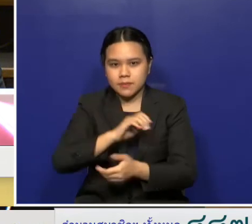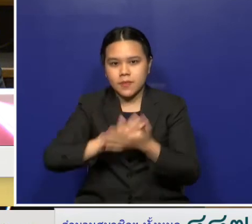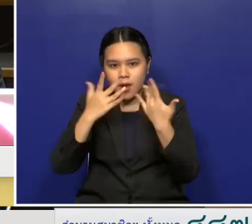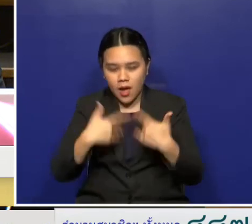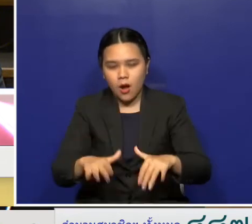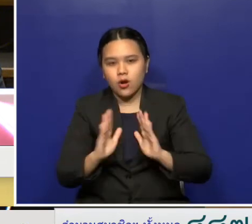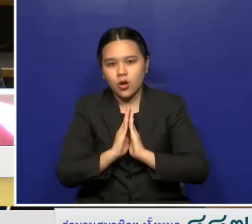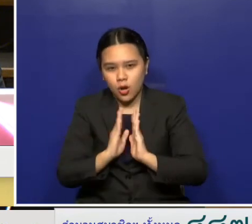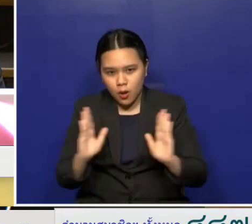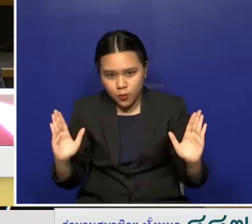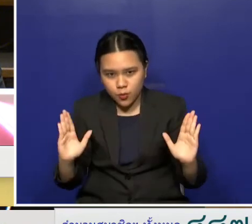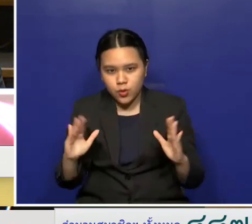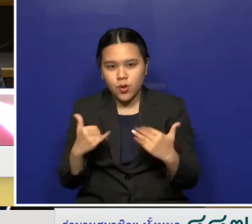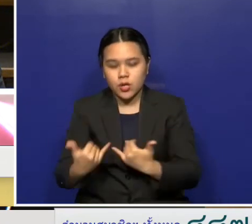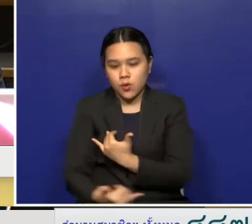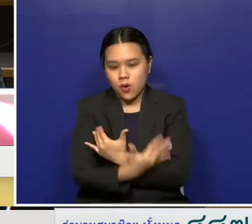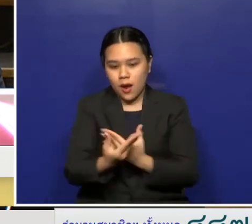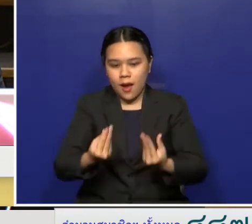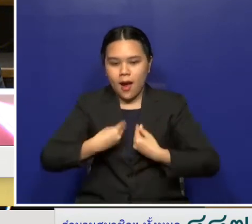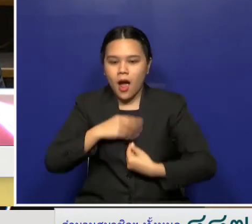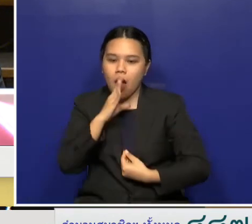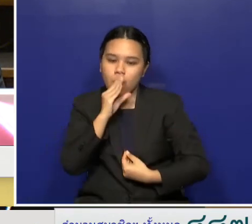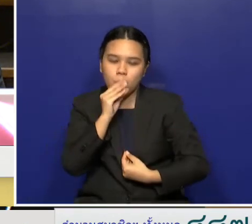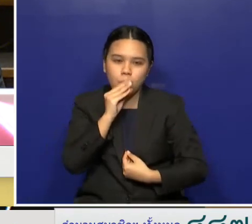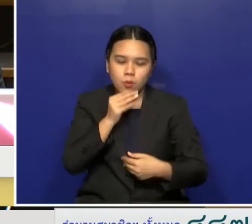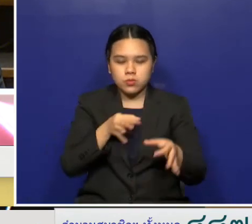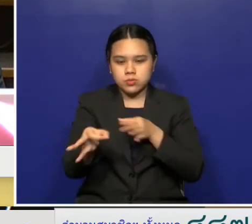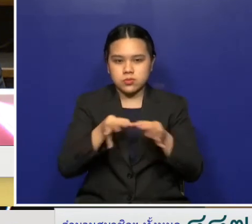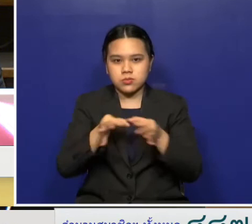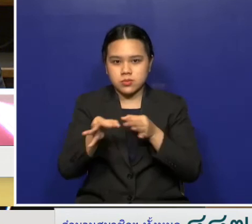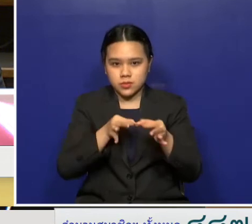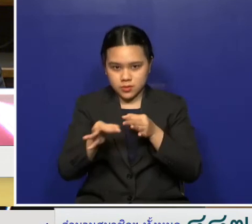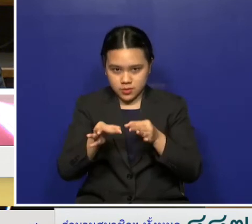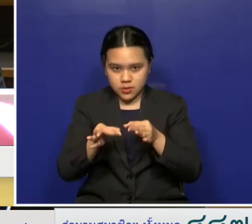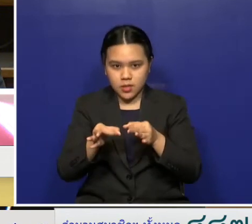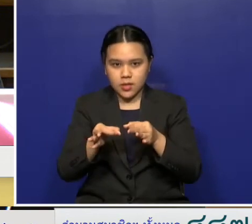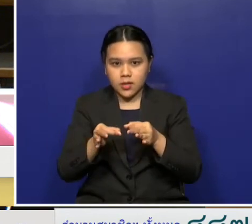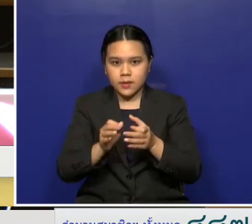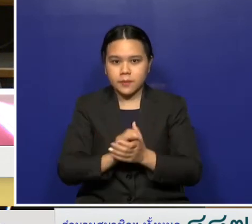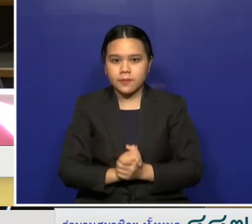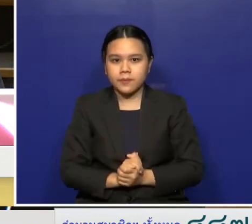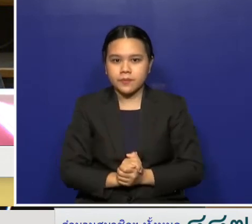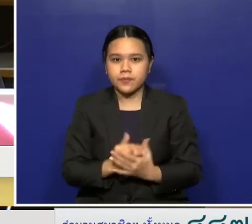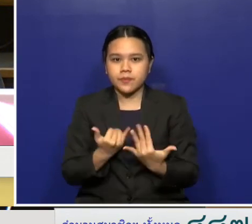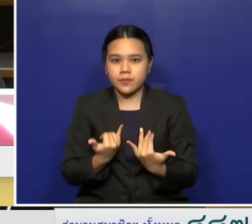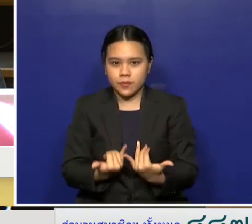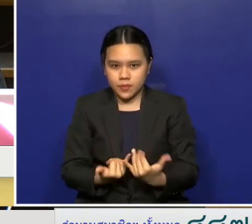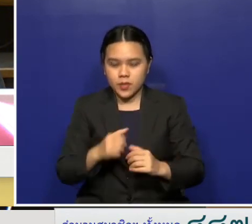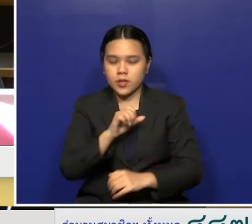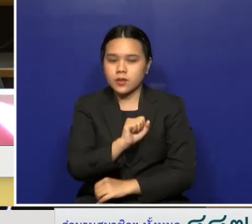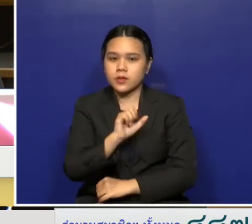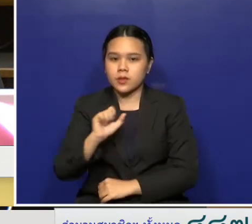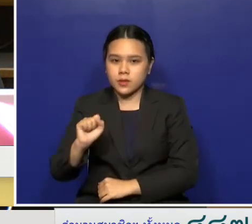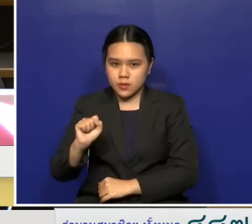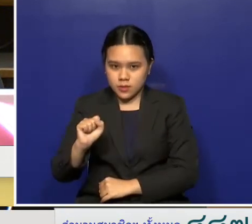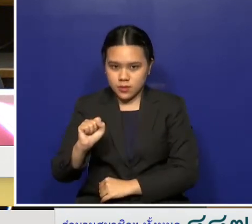ุอพชาญที่กุณาให้ออกาศผมได้นำเสนอโดยส่วนตวแล้วในฐานะที่เปใม brill ปปุ่นนก